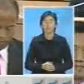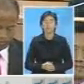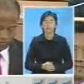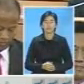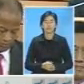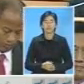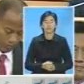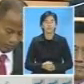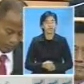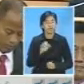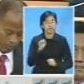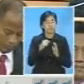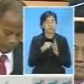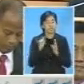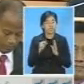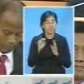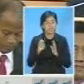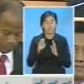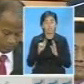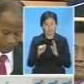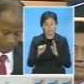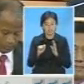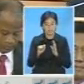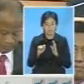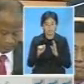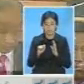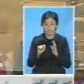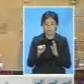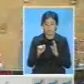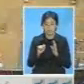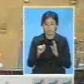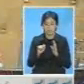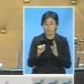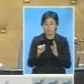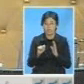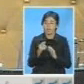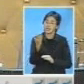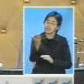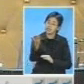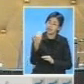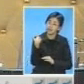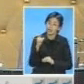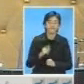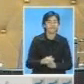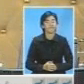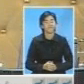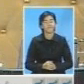ท่านสาธิตวงศ์หนองเตยนั้น ท่านเก่งกรุณครับท่านรัชดาประท้วงเรื่องอะไรครับ